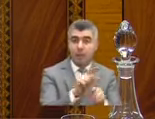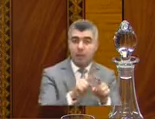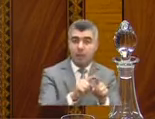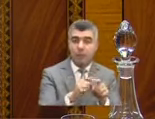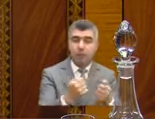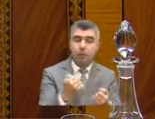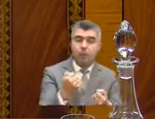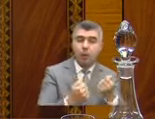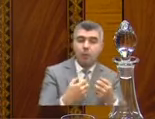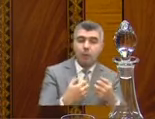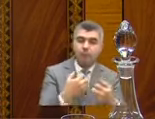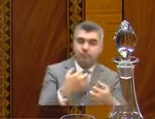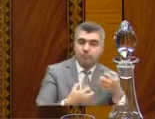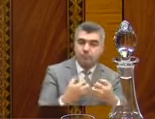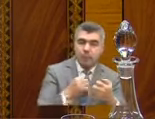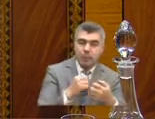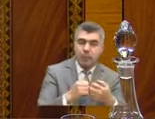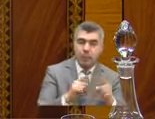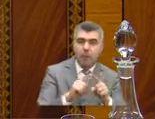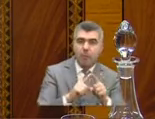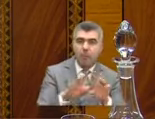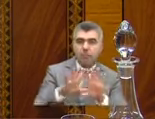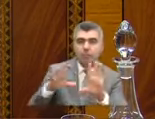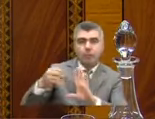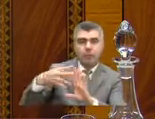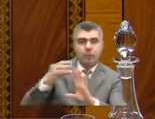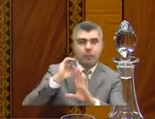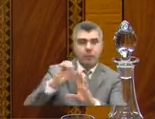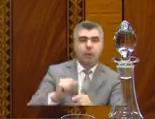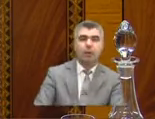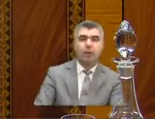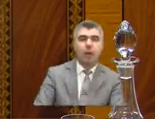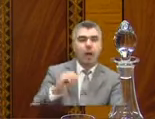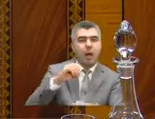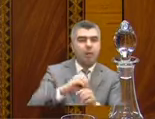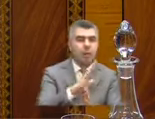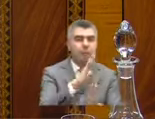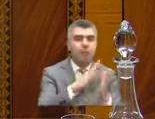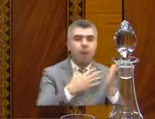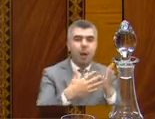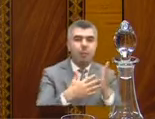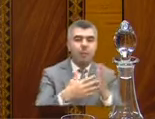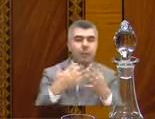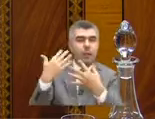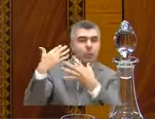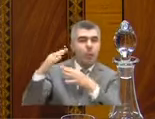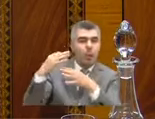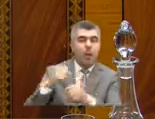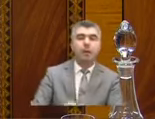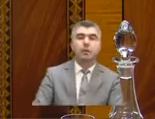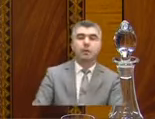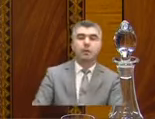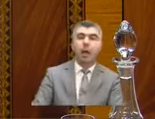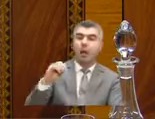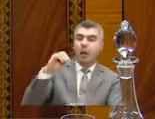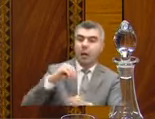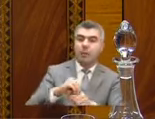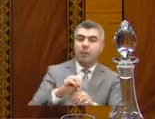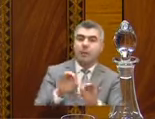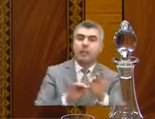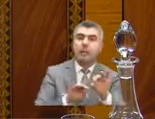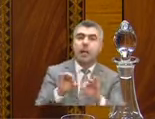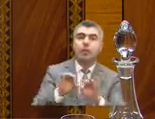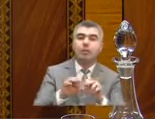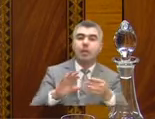الأخضر والتحول نحو الطاقات النظيفة وخارطة الطريق للقطاع السياحي، إضافة إلى تنزيل استراتيجية